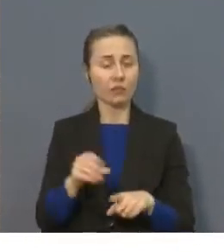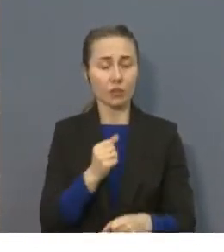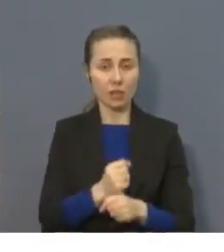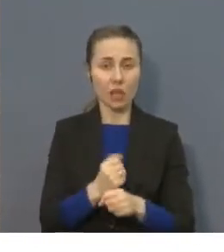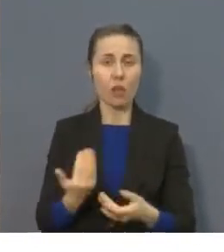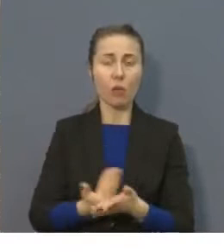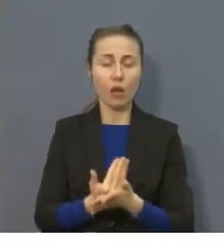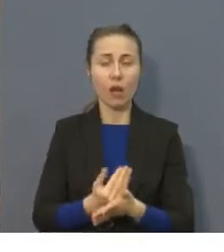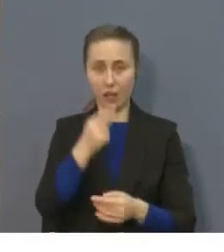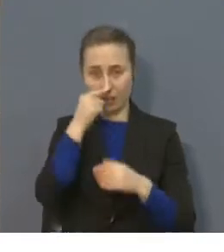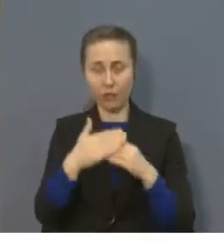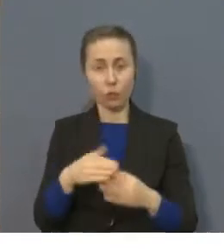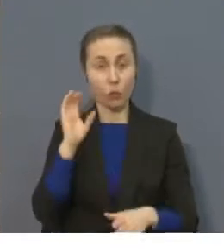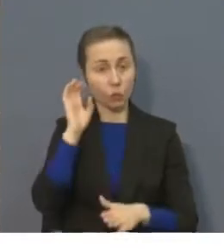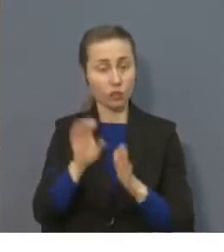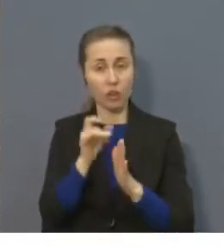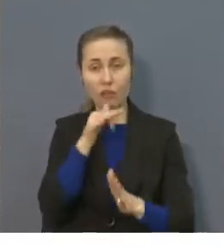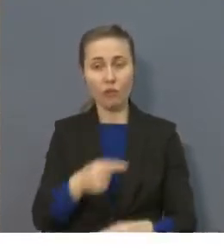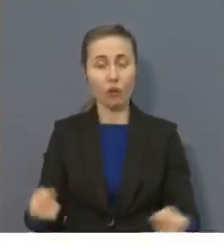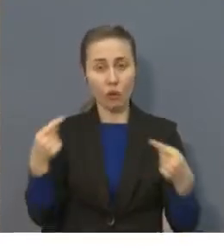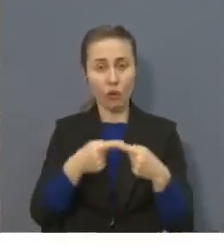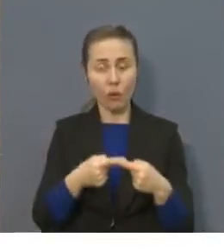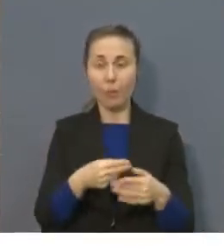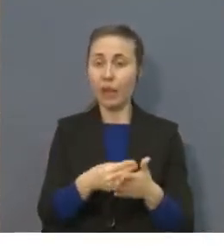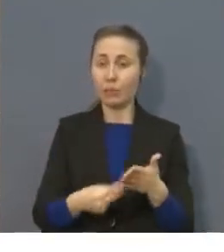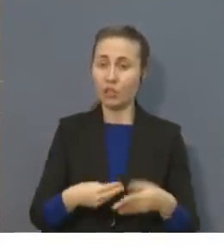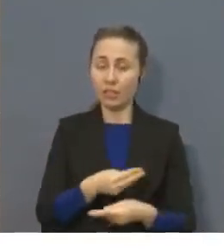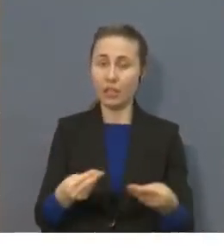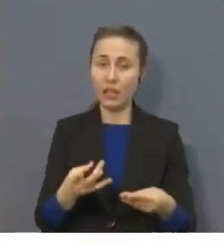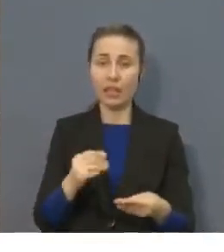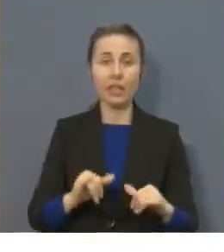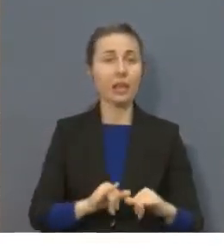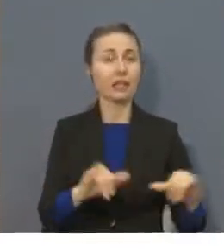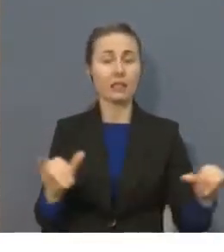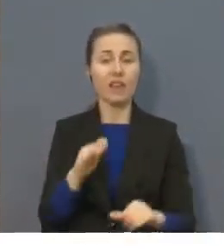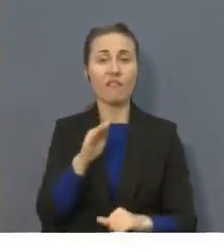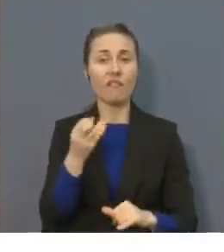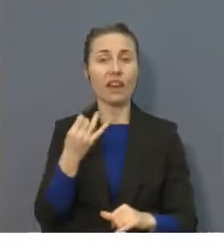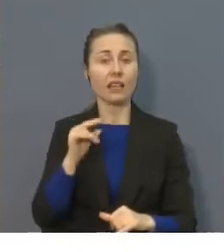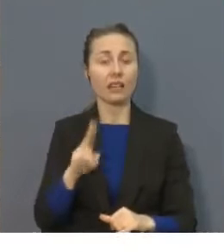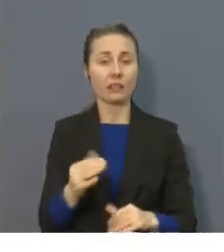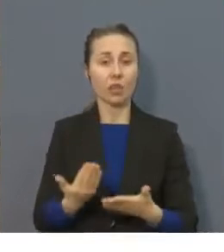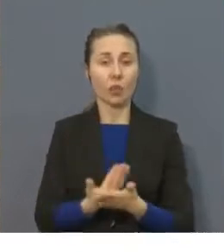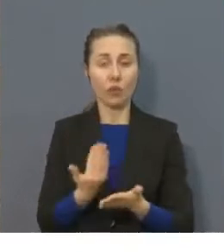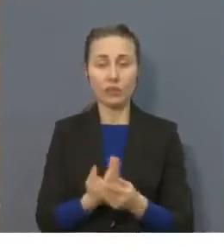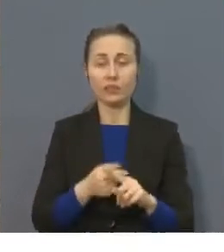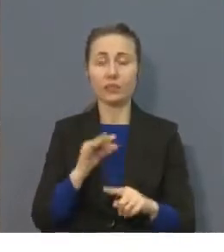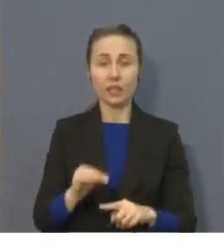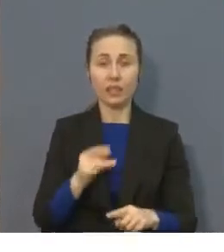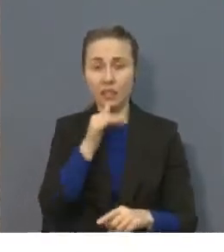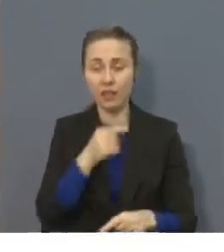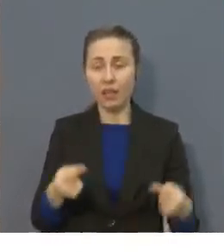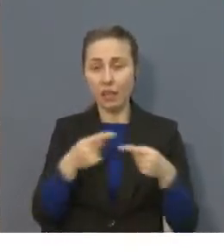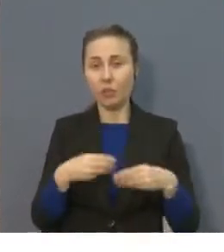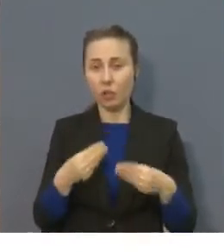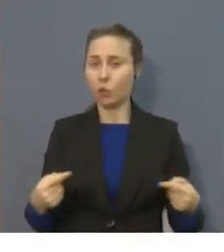тарауына әсер етпеу, ресми компанияның атынан дұрыс ақпаратты уақытылы беріп отыру. Мысалы,